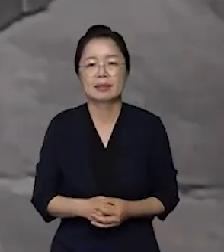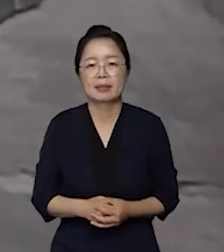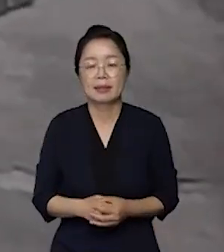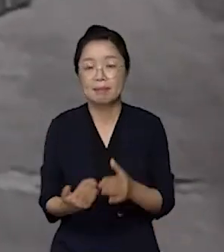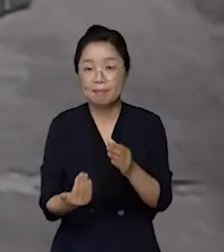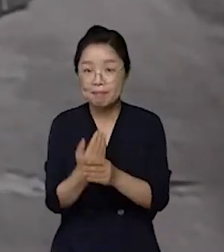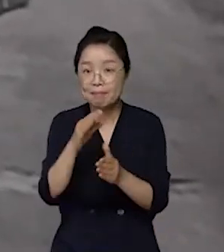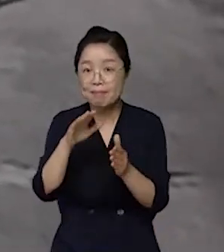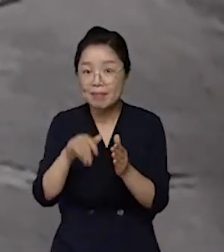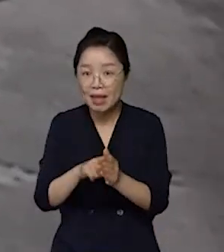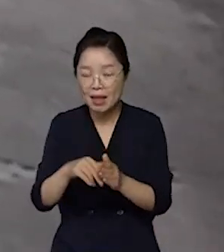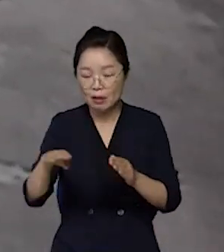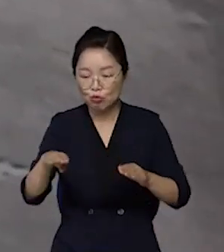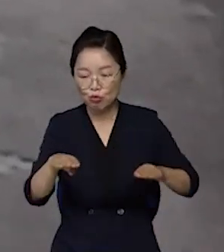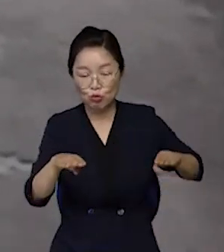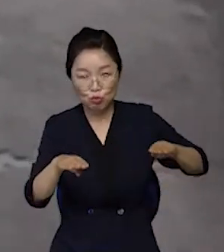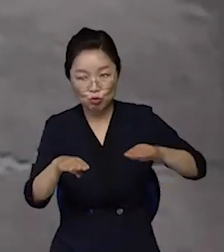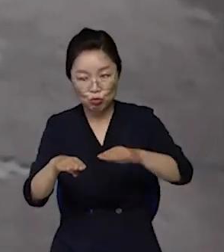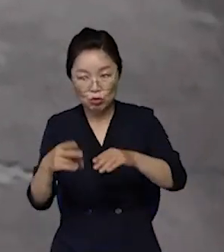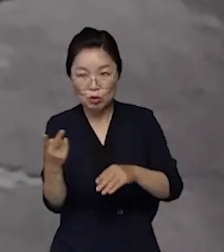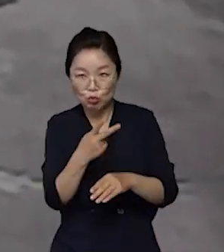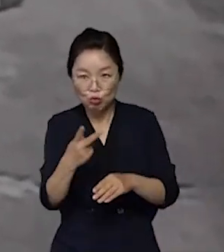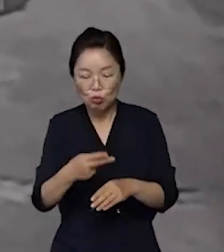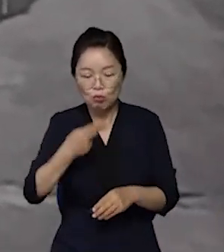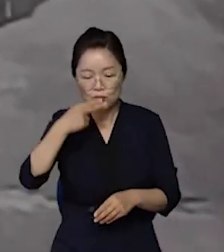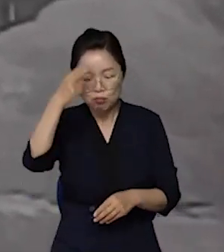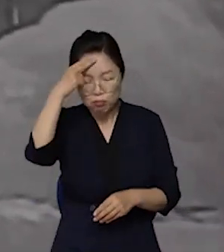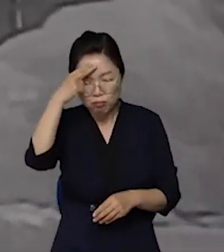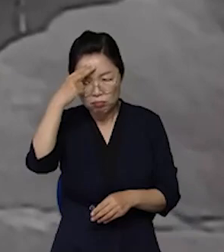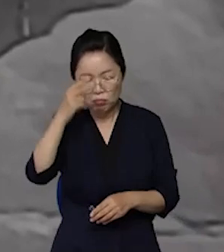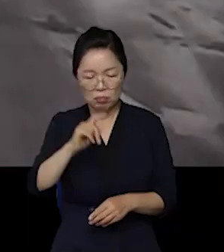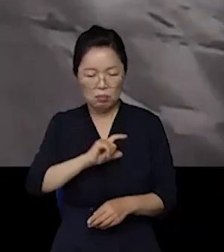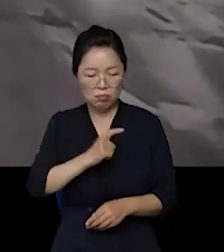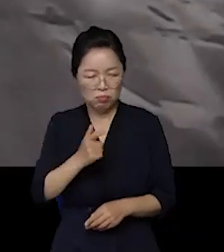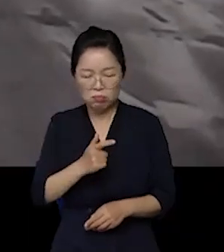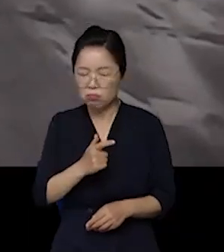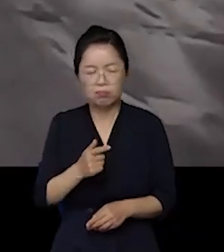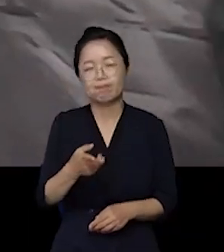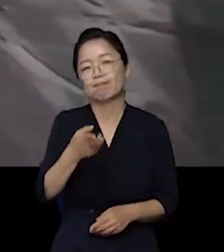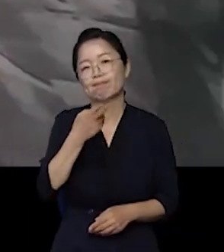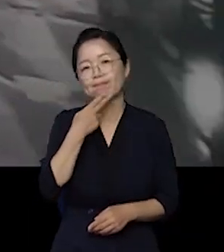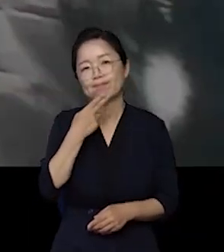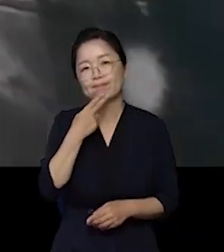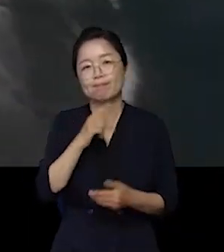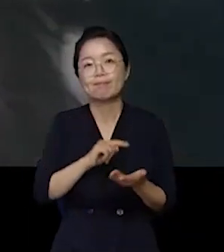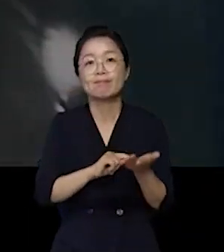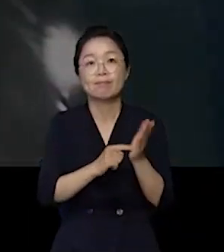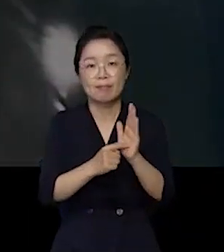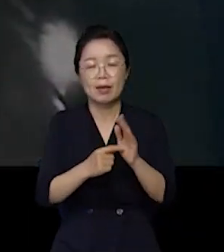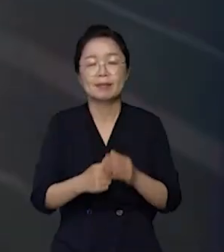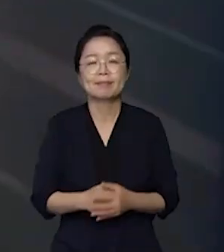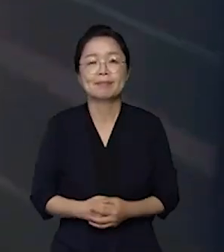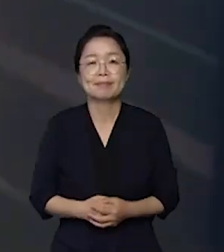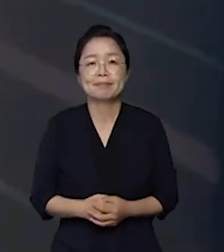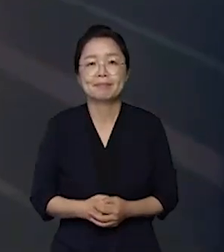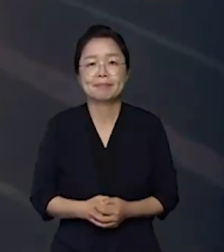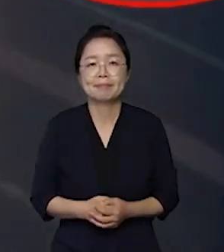사고 당시 두 차량의 운전자 모두 음주 운전이나 무면허 운전은 하지 않은 것으로 파악됐습니다